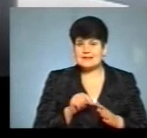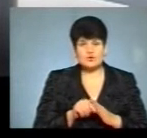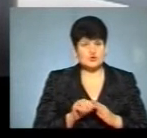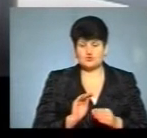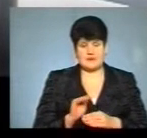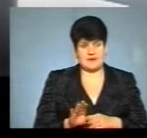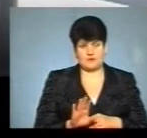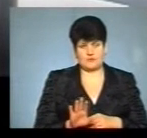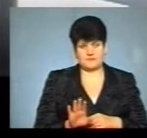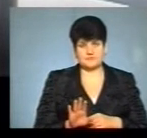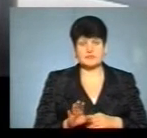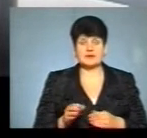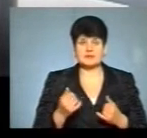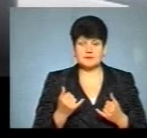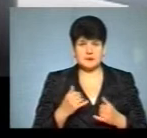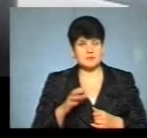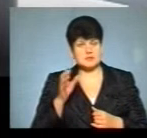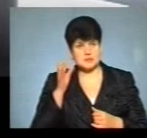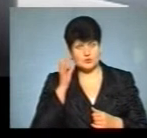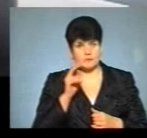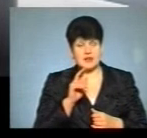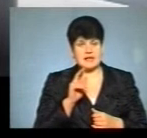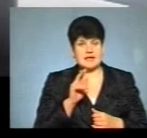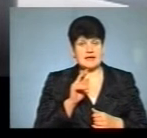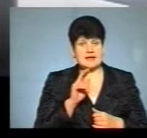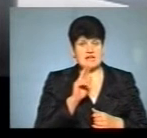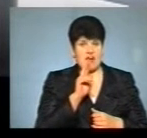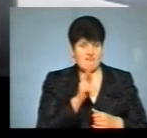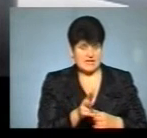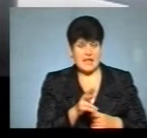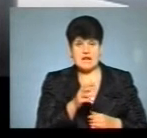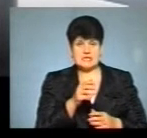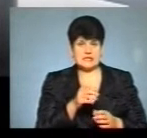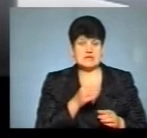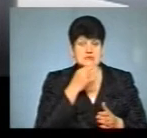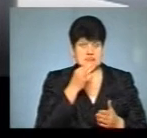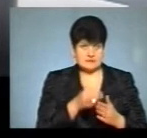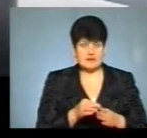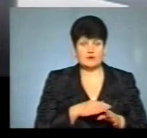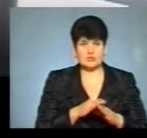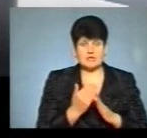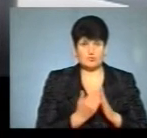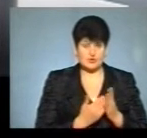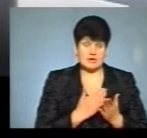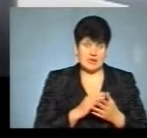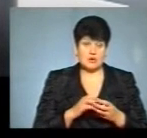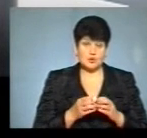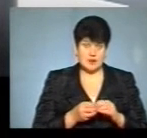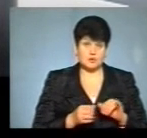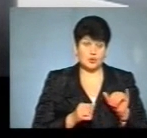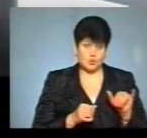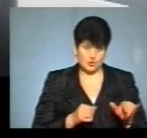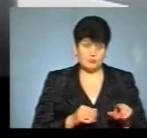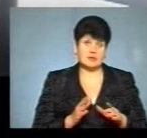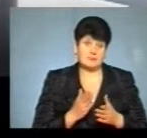додамо. Ми тепер заслухаємо квартальний звіт виконання програми, і якщо є результати в ньому, значить ми будемо, так